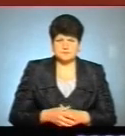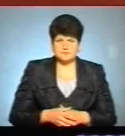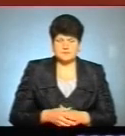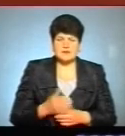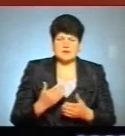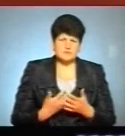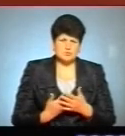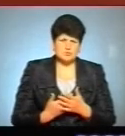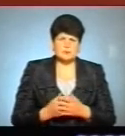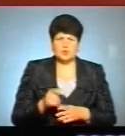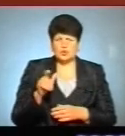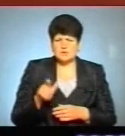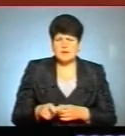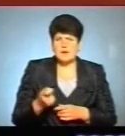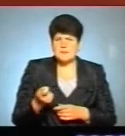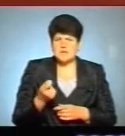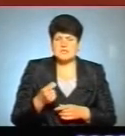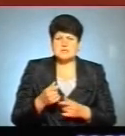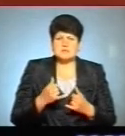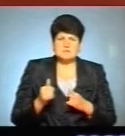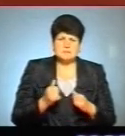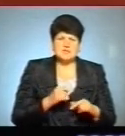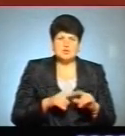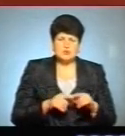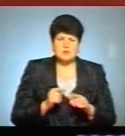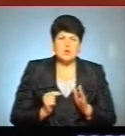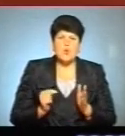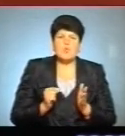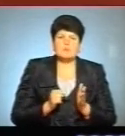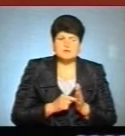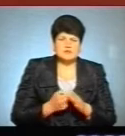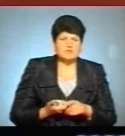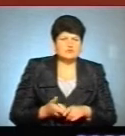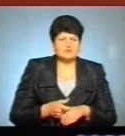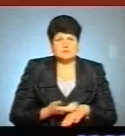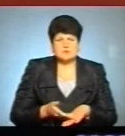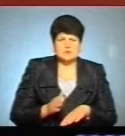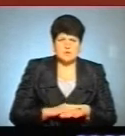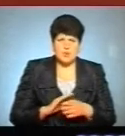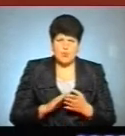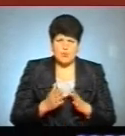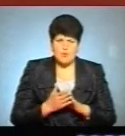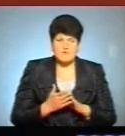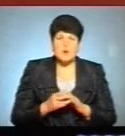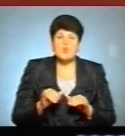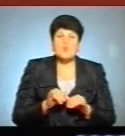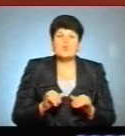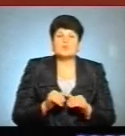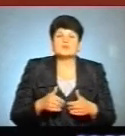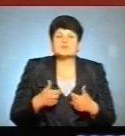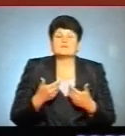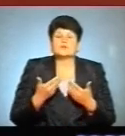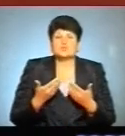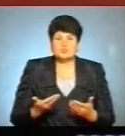Якщо, припустимо, людина чи малозабезпечена родина опинилася під час карантину в надто складних умовах, куди їй потрібно